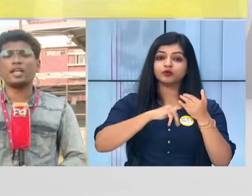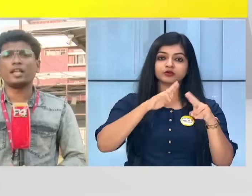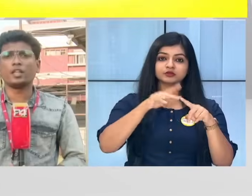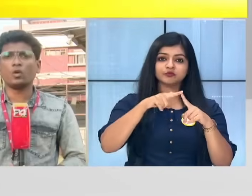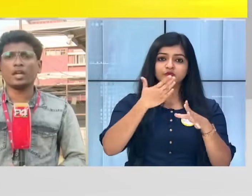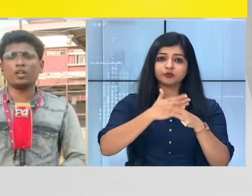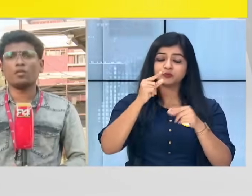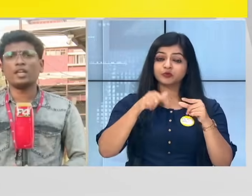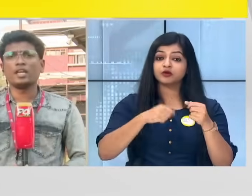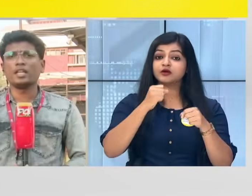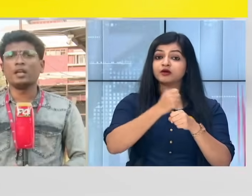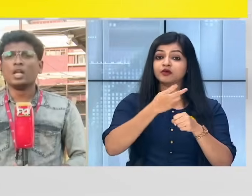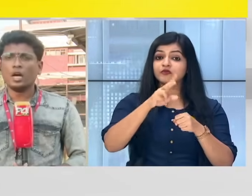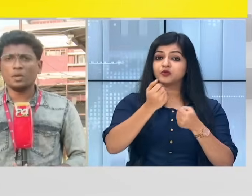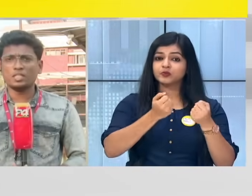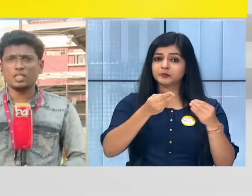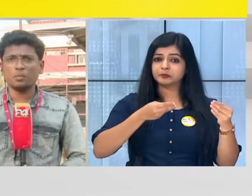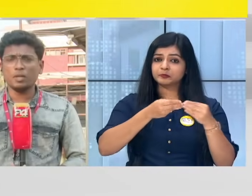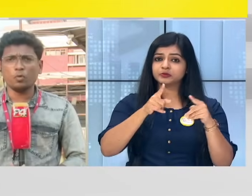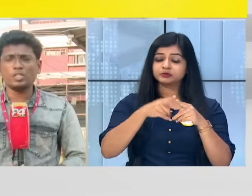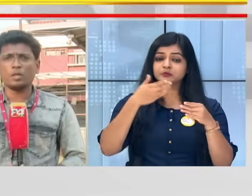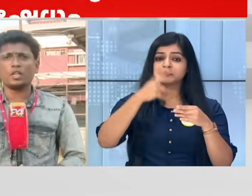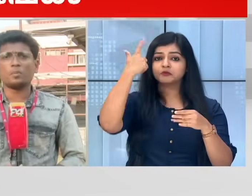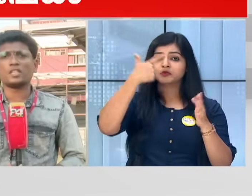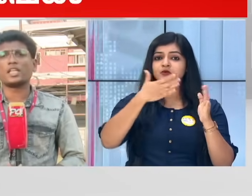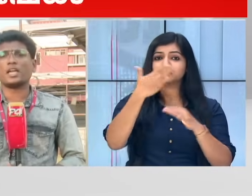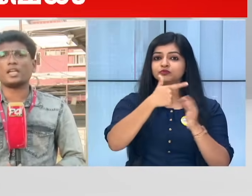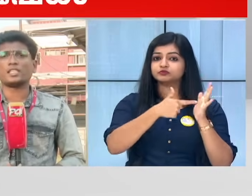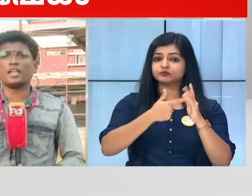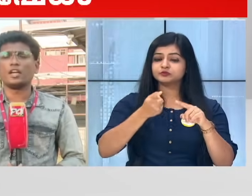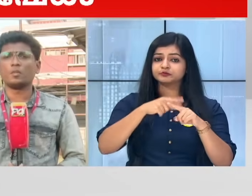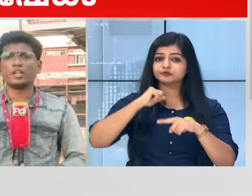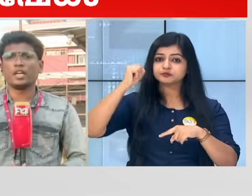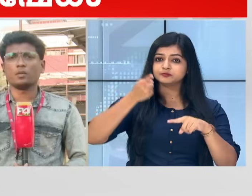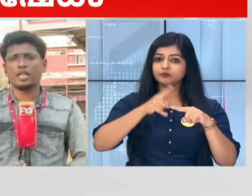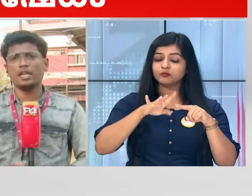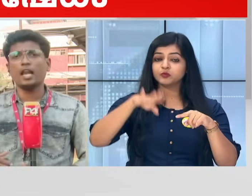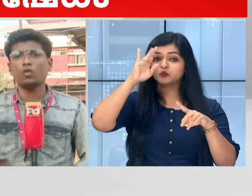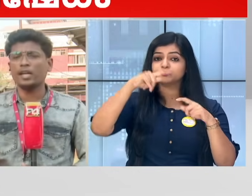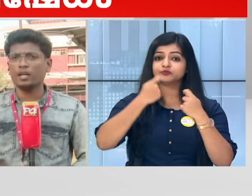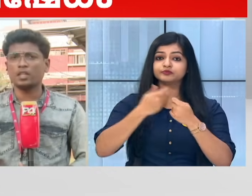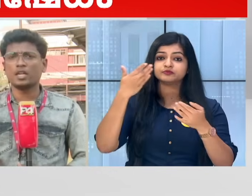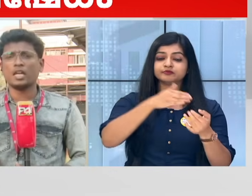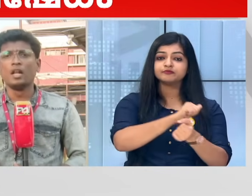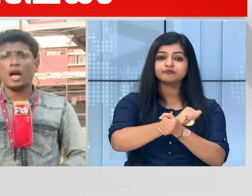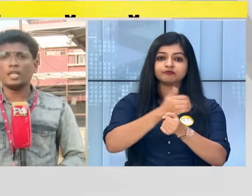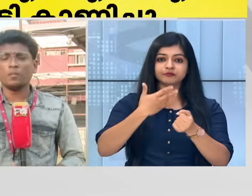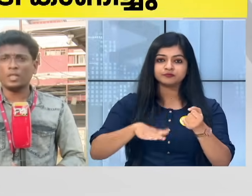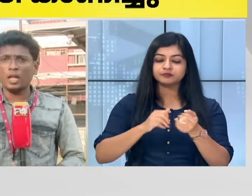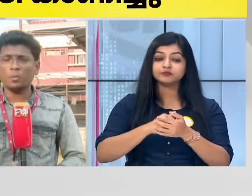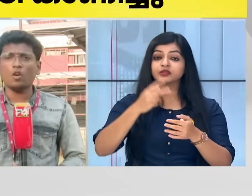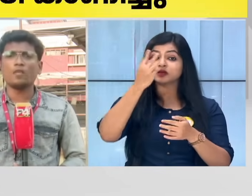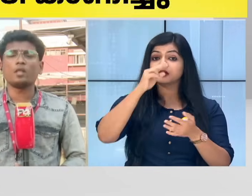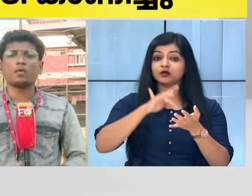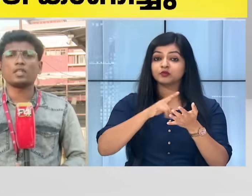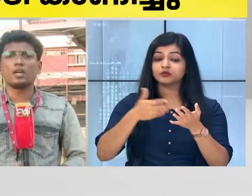തൊട്ടരികിൽ എത്തിക്കൊണ്ടായിരുന്നു വലിയ രീതിയിൽ പ്രതിഷേധിച്ചത്. പിന്നെ പോലീസ് ഇടപെട്ട് ഈ പ്രതിഷേധക്കാരെ കസ്റ്റഡിയിലെടുത്ത് മാറ്റുകയായിരുന്നു. പക്ഷേ ഇരിങ്ങാലക്കുടയിലേക്ക് വന്നു കഴിഞ്ഞാൽ അത്